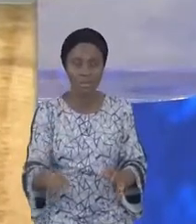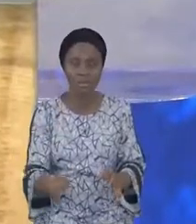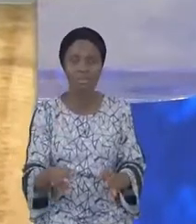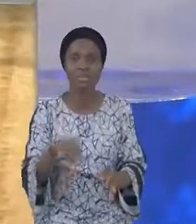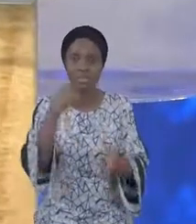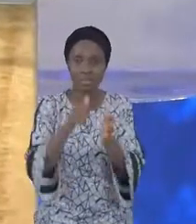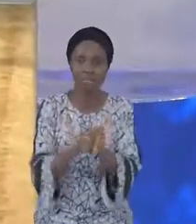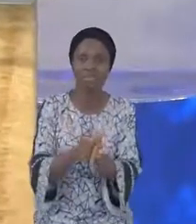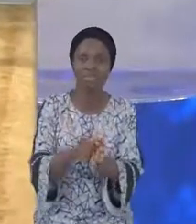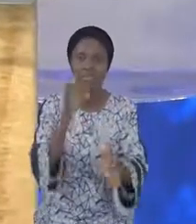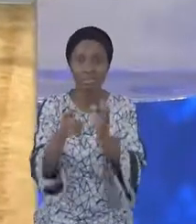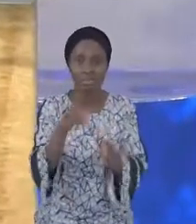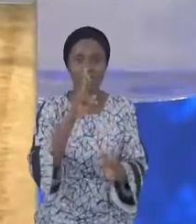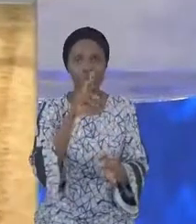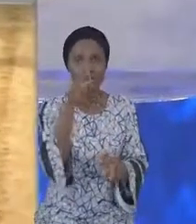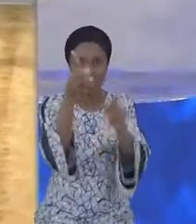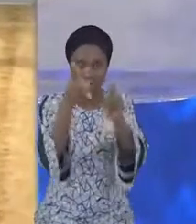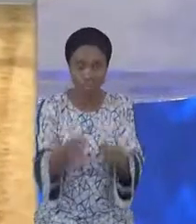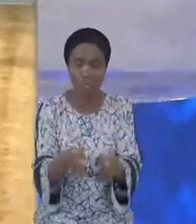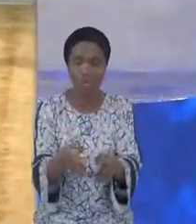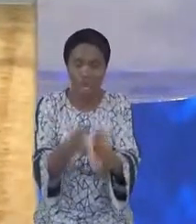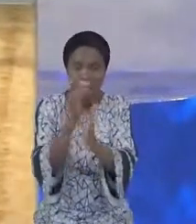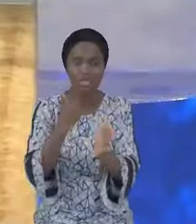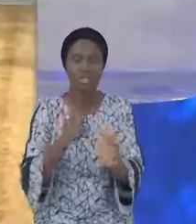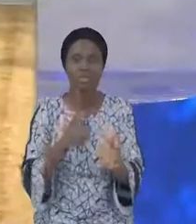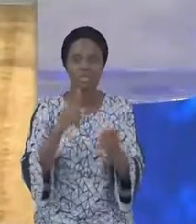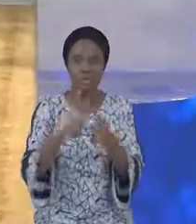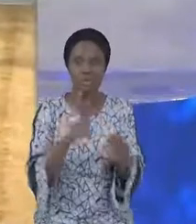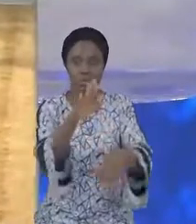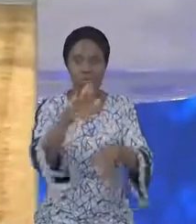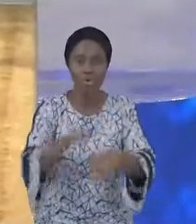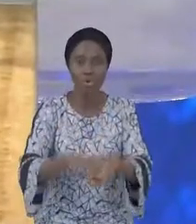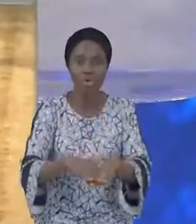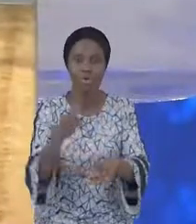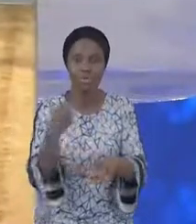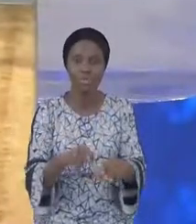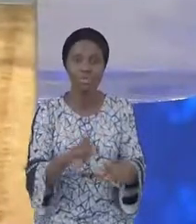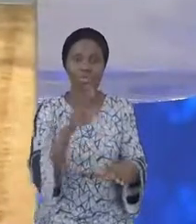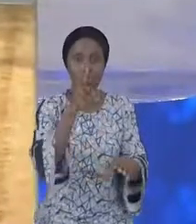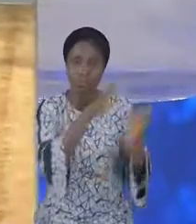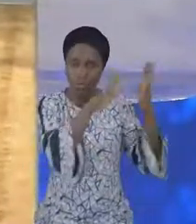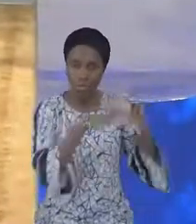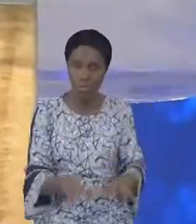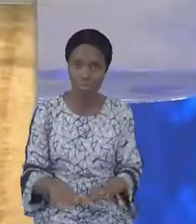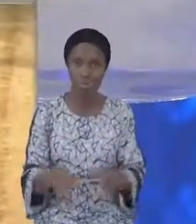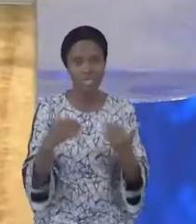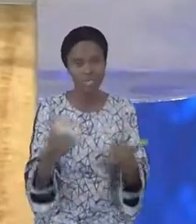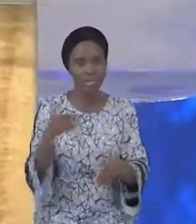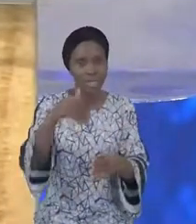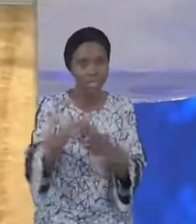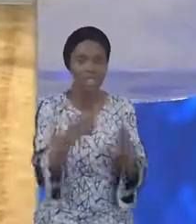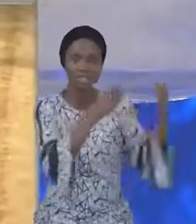s'était levé et il a marché sur les yeux, sur les eaux dans la nouvelle alliance. Les morts